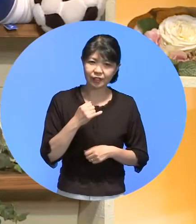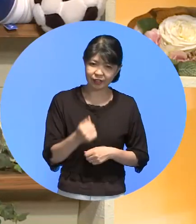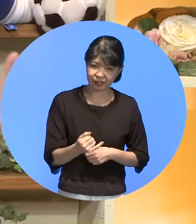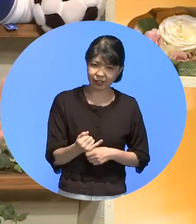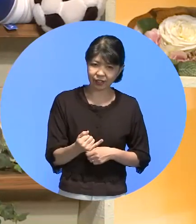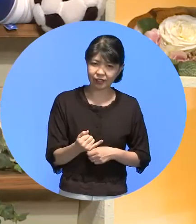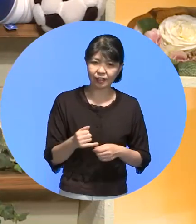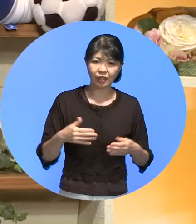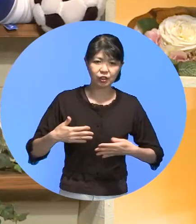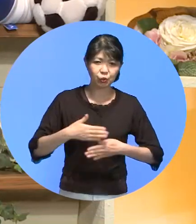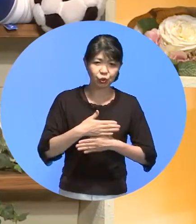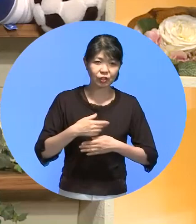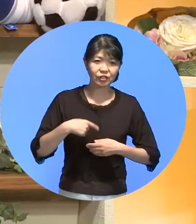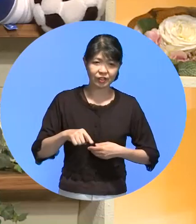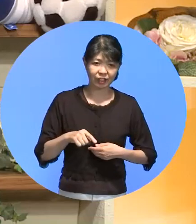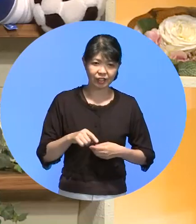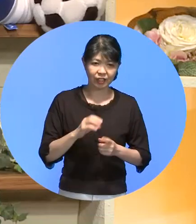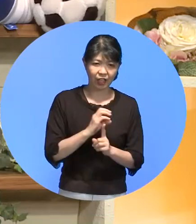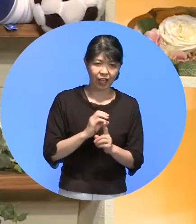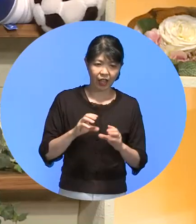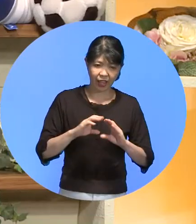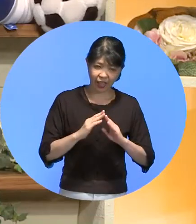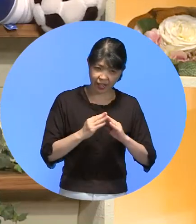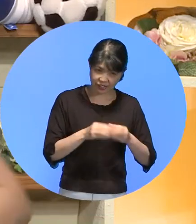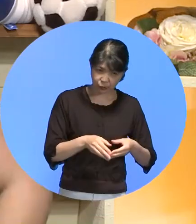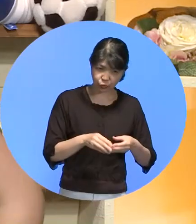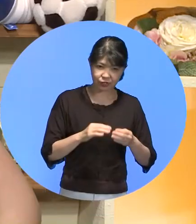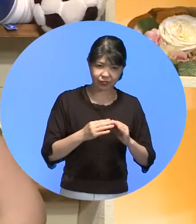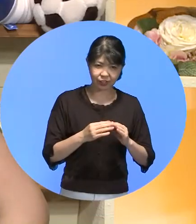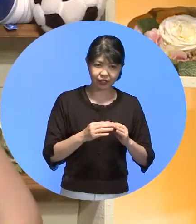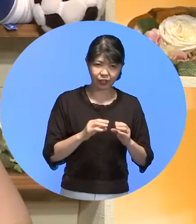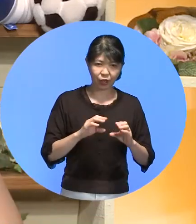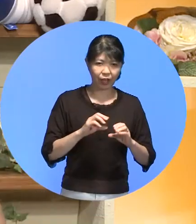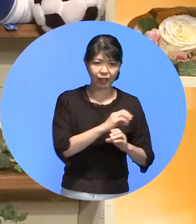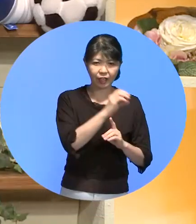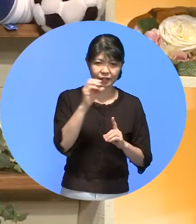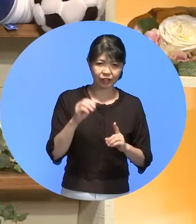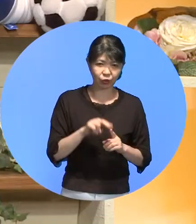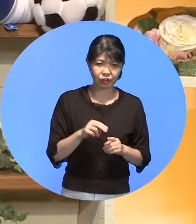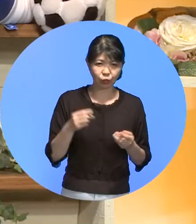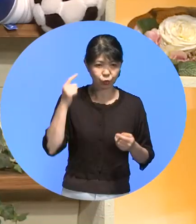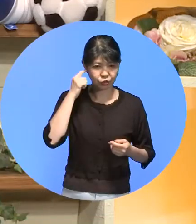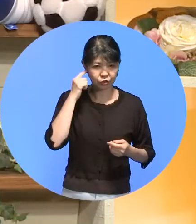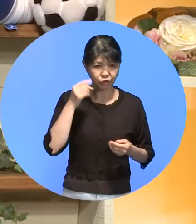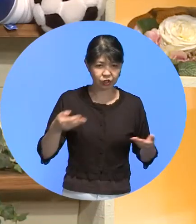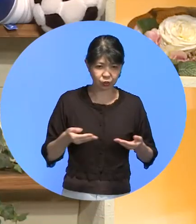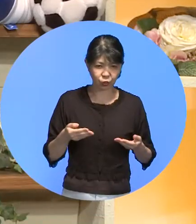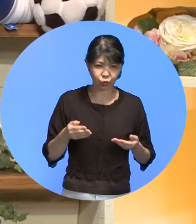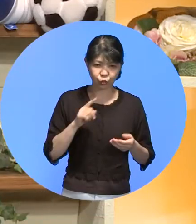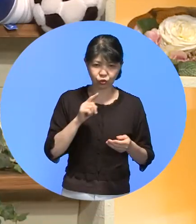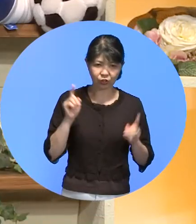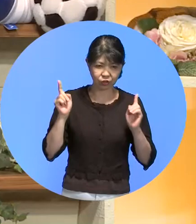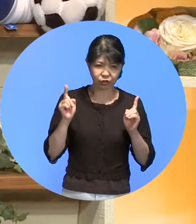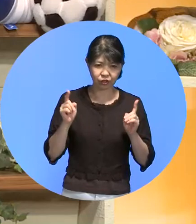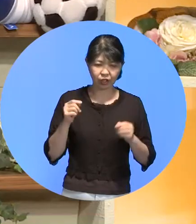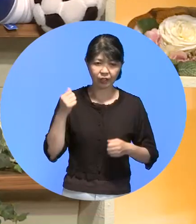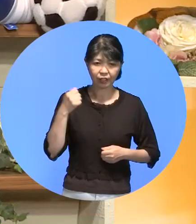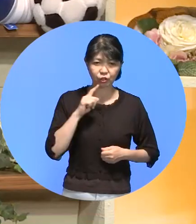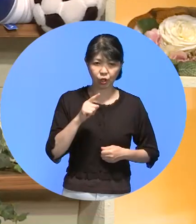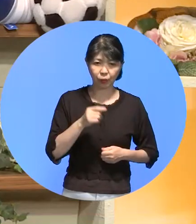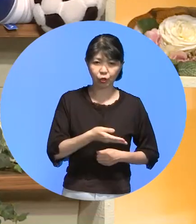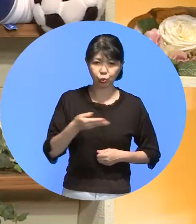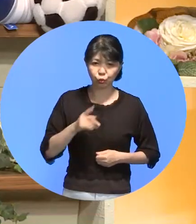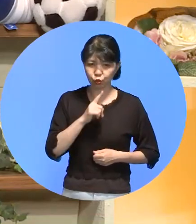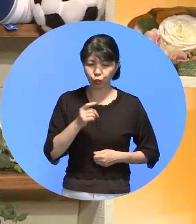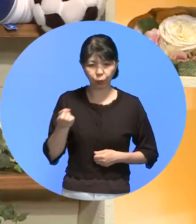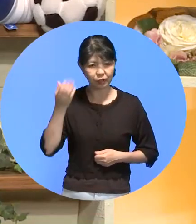ったりエキスポシティの観覧車にも乗らなきゃと思ってるんですが、 なんか結構仕事の合間というよりは結構遊べますけれども、 でも大事な、はい、夏